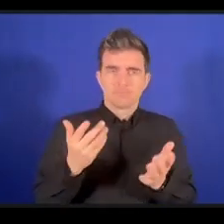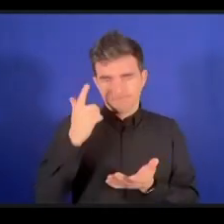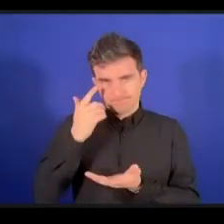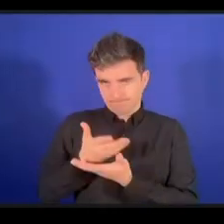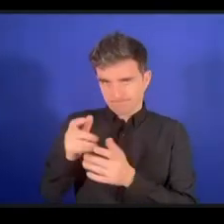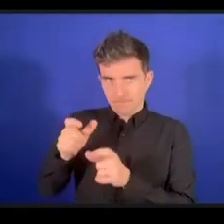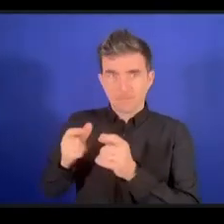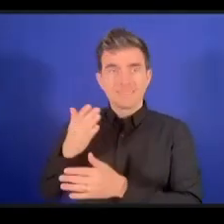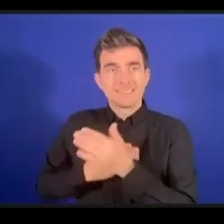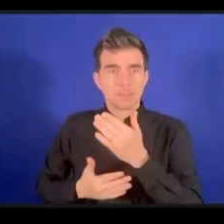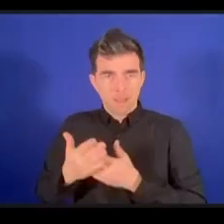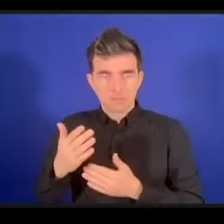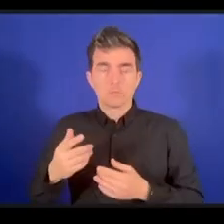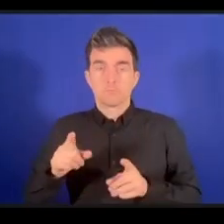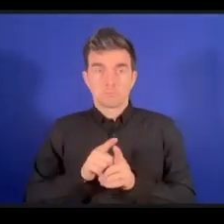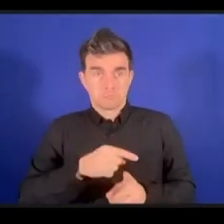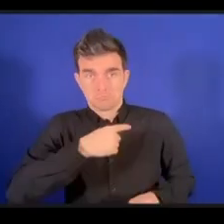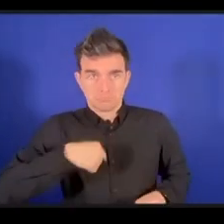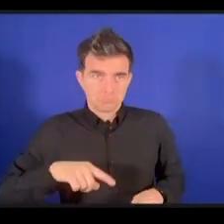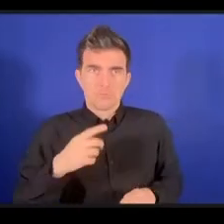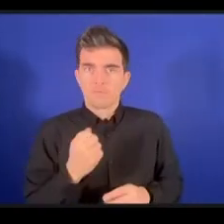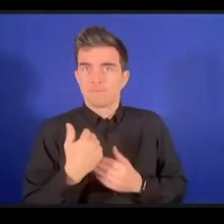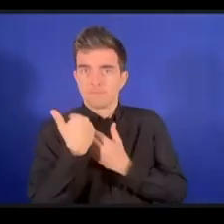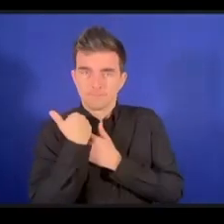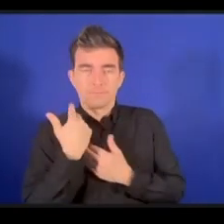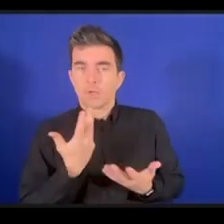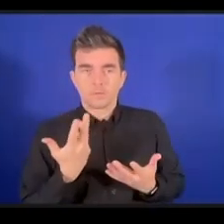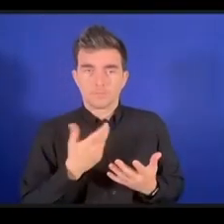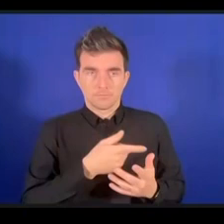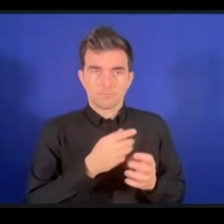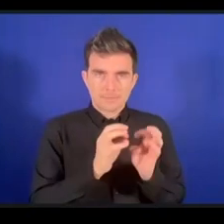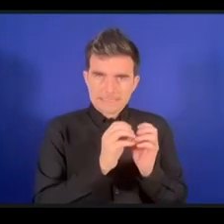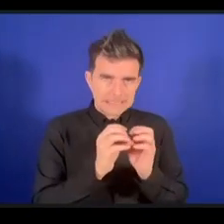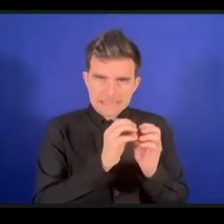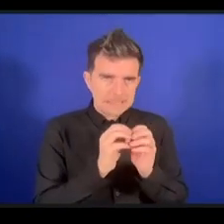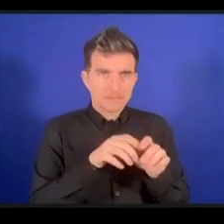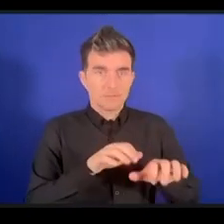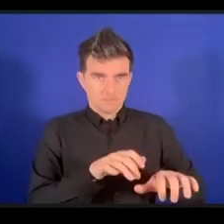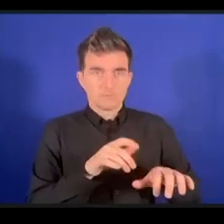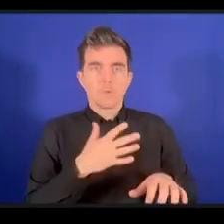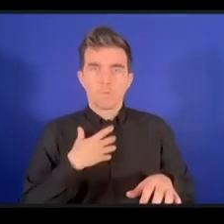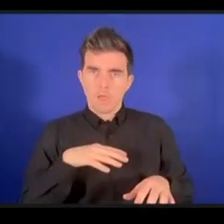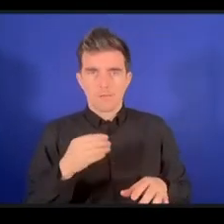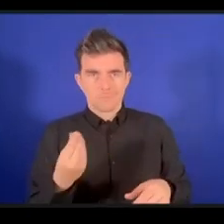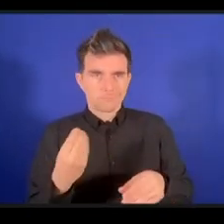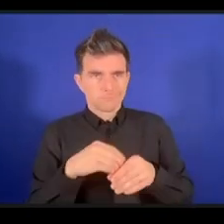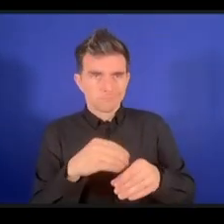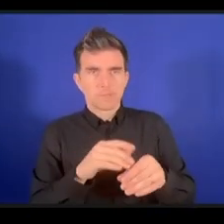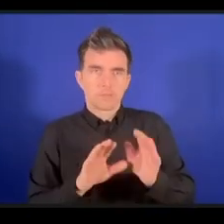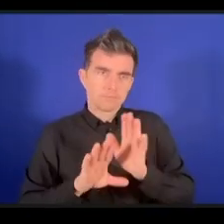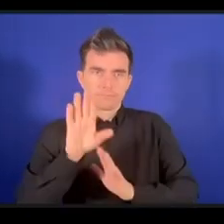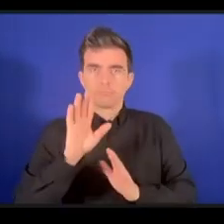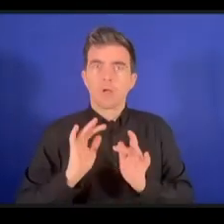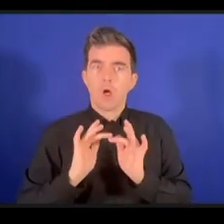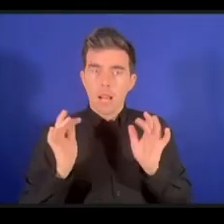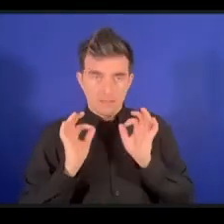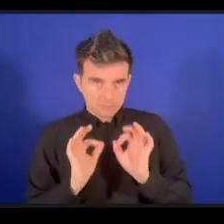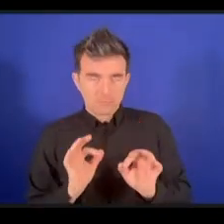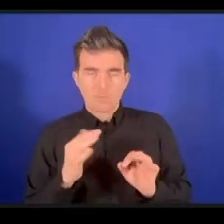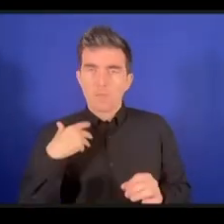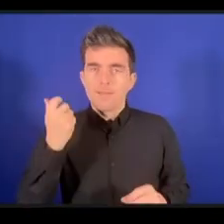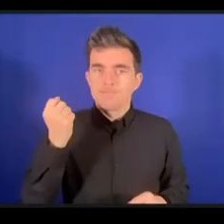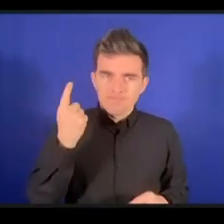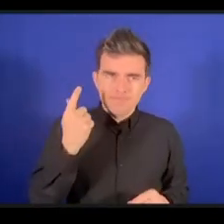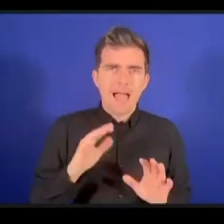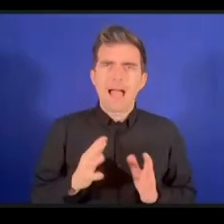线上程序的软件开发员呢，能够从一种直觉的角度理解如何去